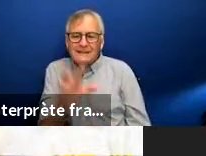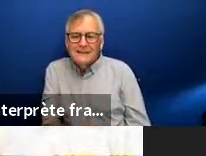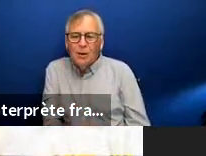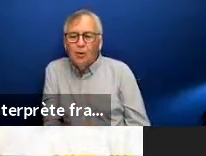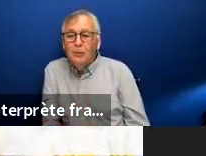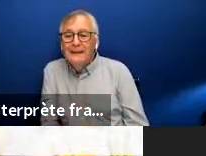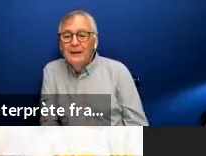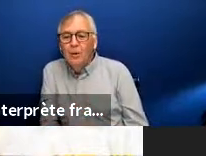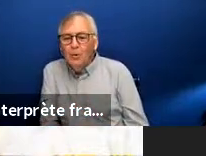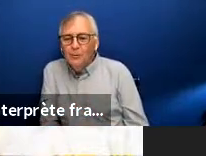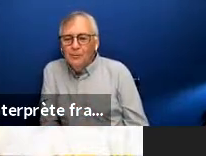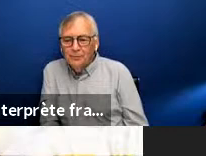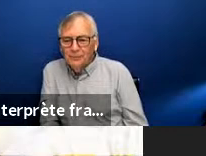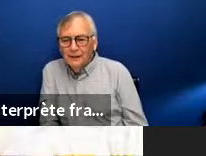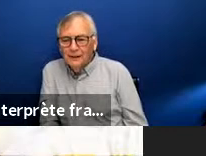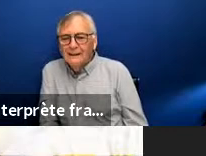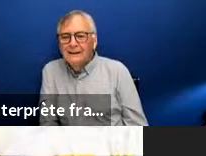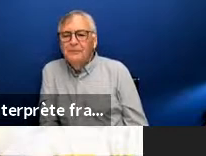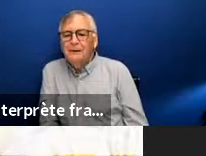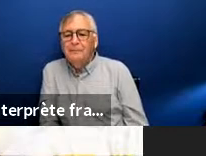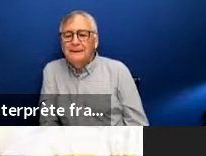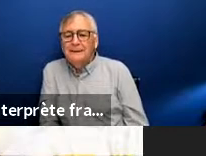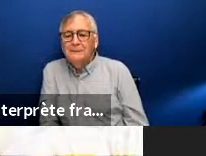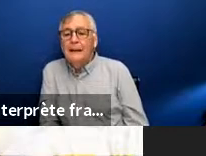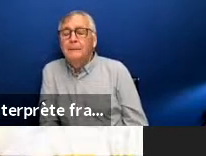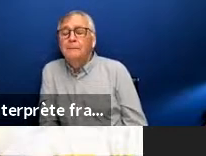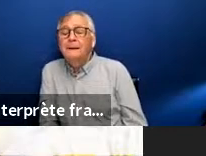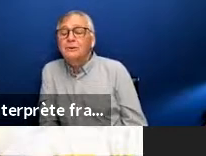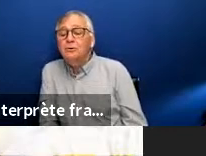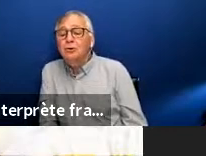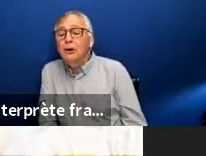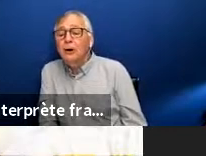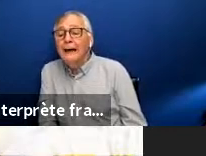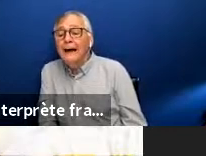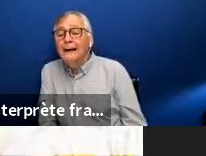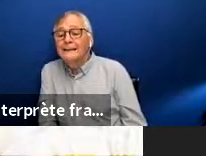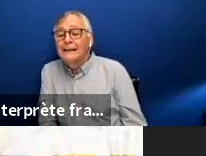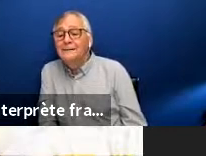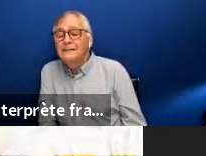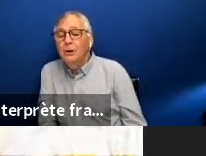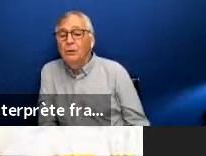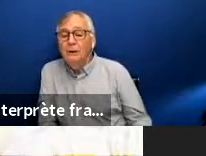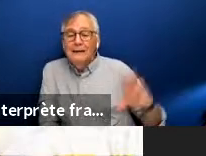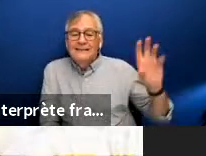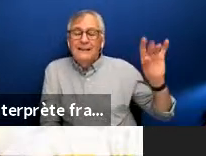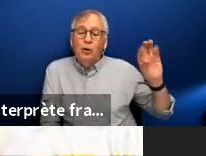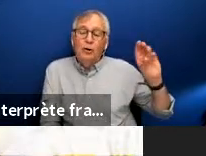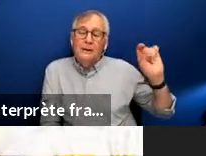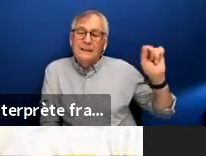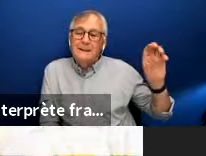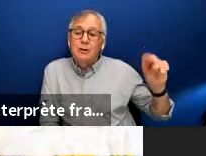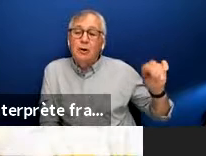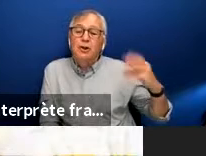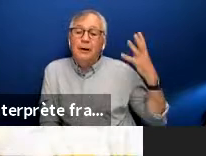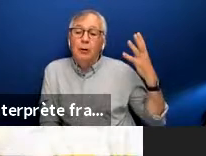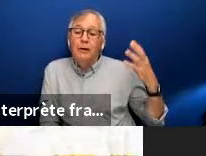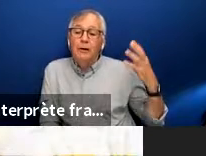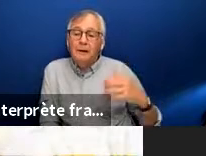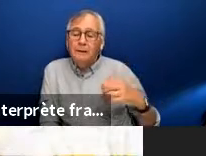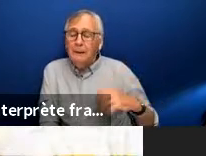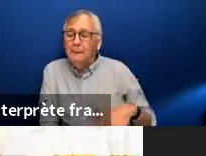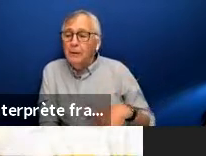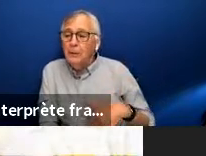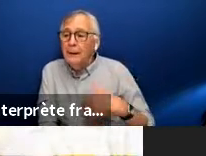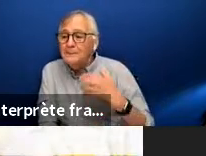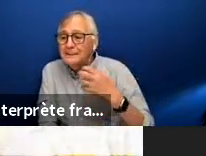un avertisseur lumineux. Qui fait que, par exemple, si la personne sourde regarde la télévision, c'est une espèce de